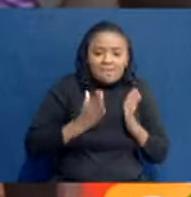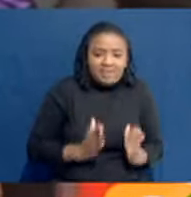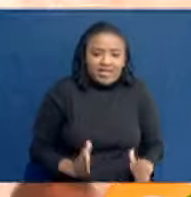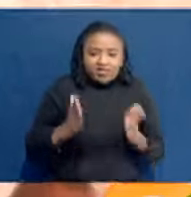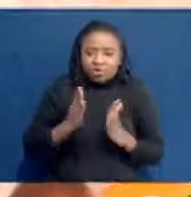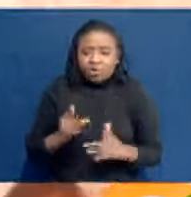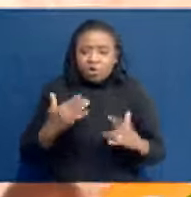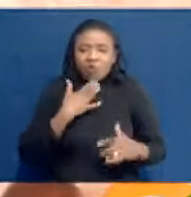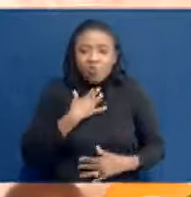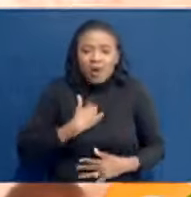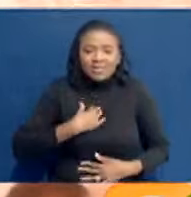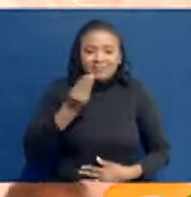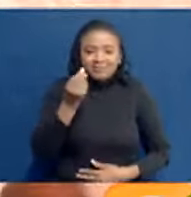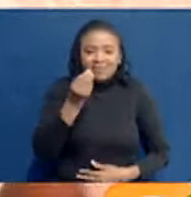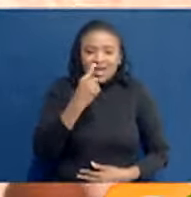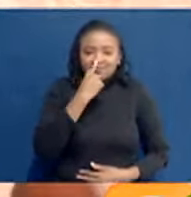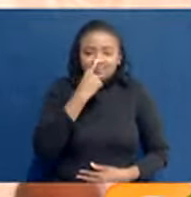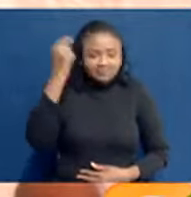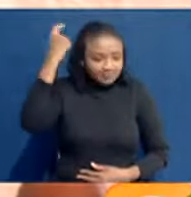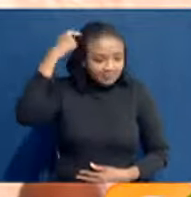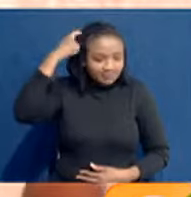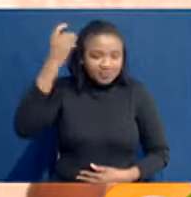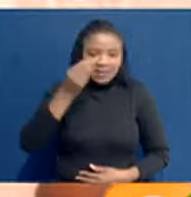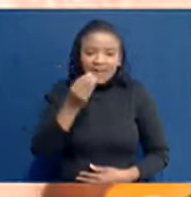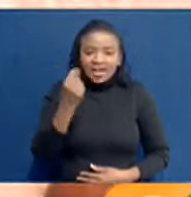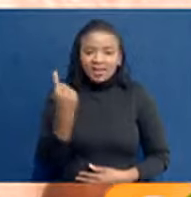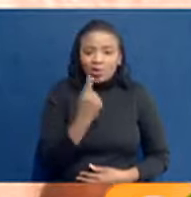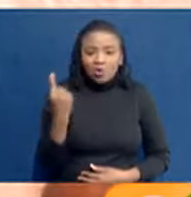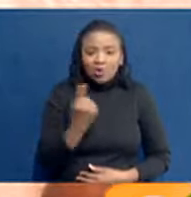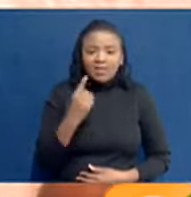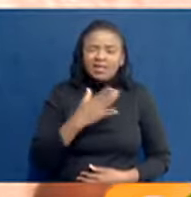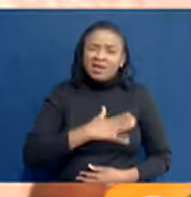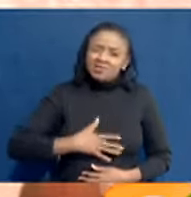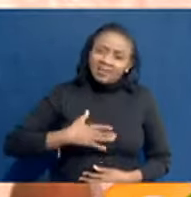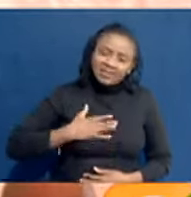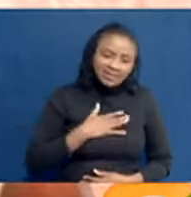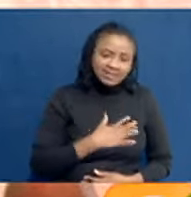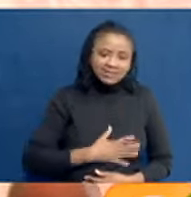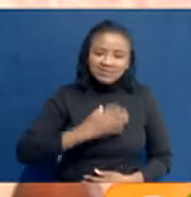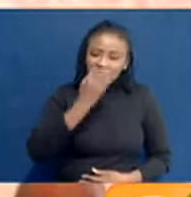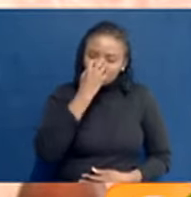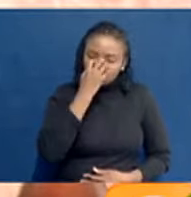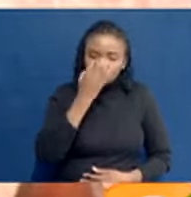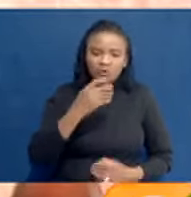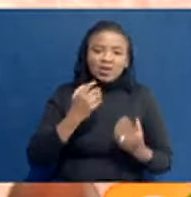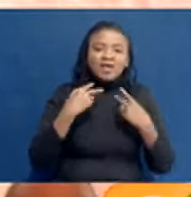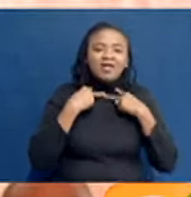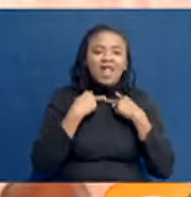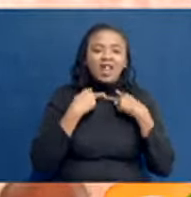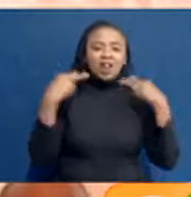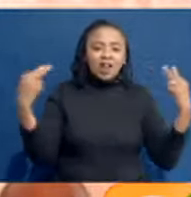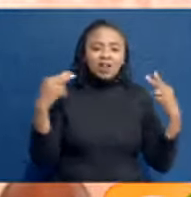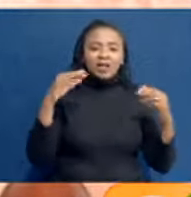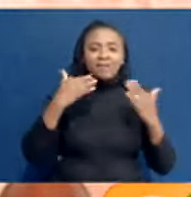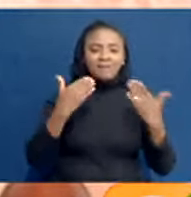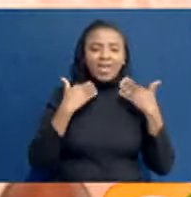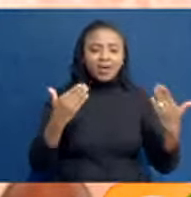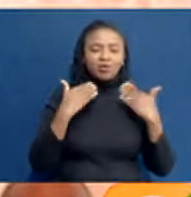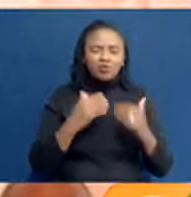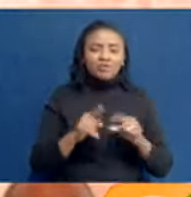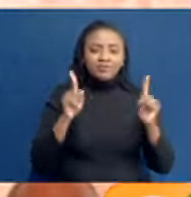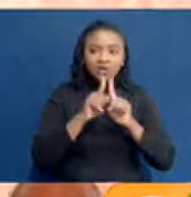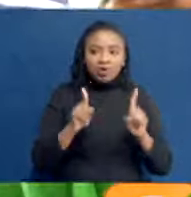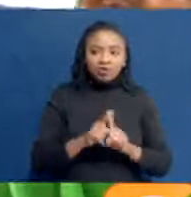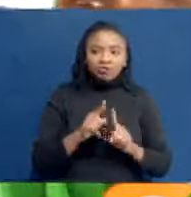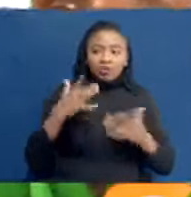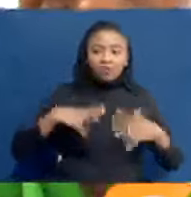tumbo zao. Tunakuomba ufungue Meru siku ya leo mheshimiwa rais. Na kuna watu hawajakubali gavana ni